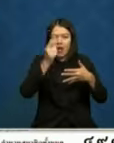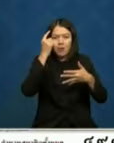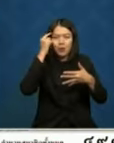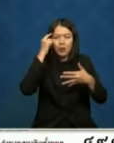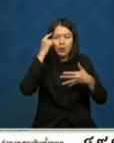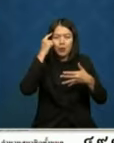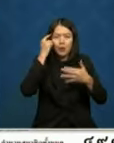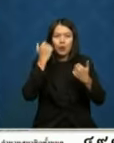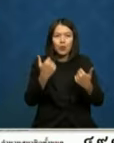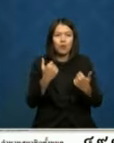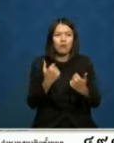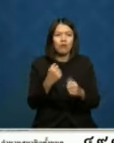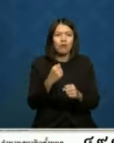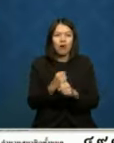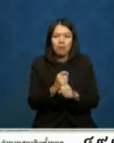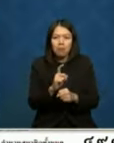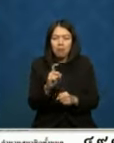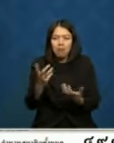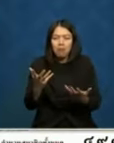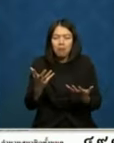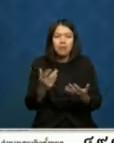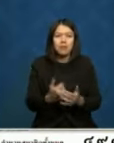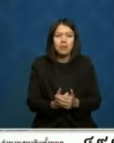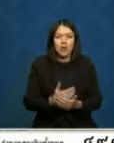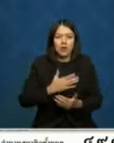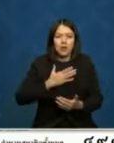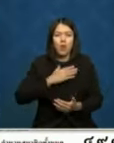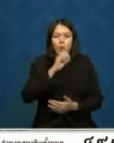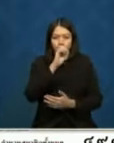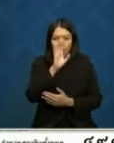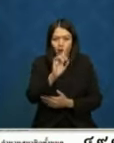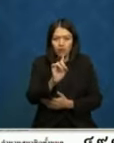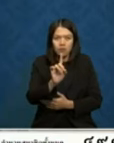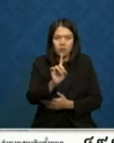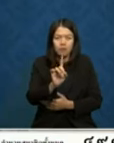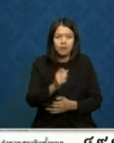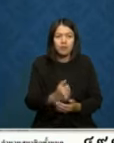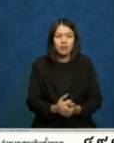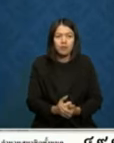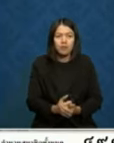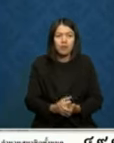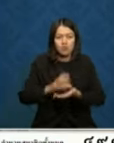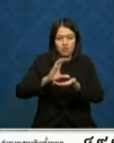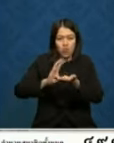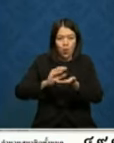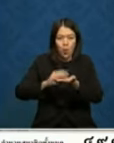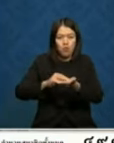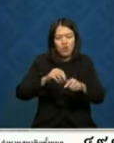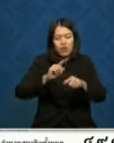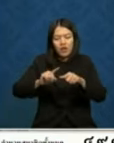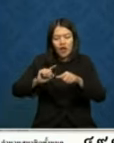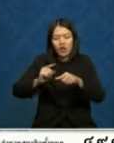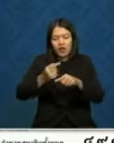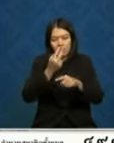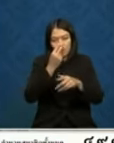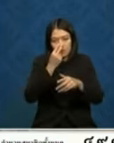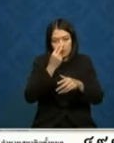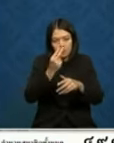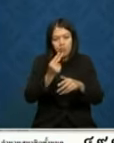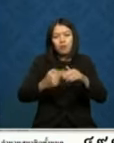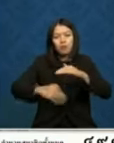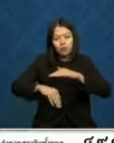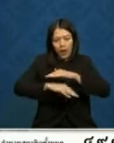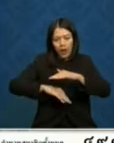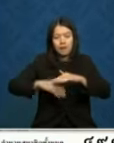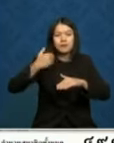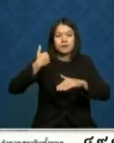ต่วันนี้ก็ยังทำอะไรไม่ได้เลยผมกำลังจะบอกแบบนี้ครับท่านประธานข้อมูลต่างๆเหล่านี้ที่ผมมาการเนี่ยผมมีหลักฐ